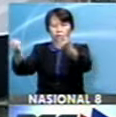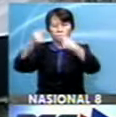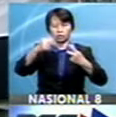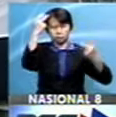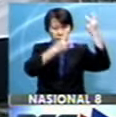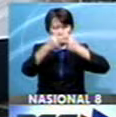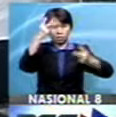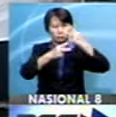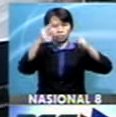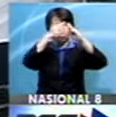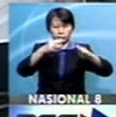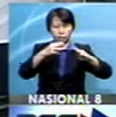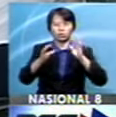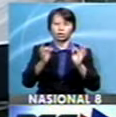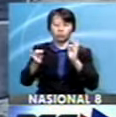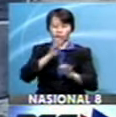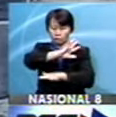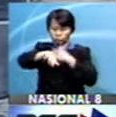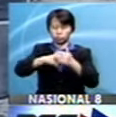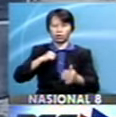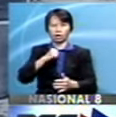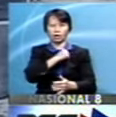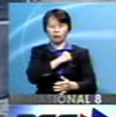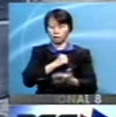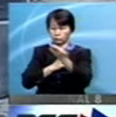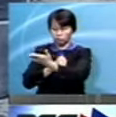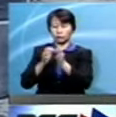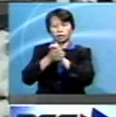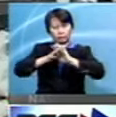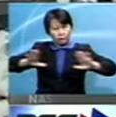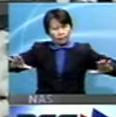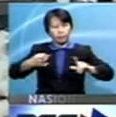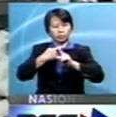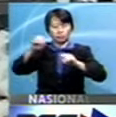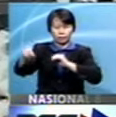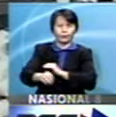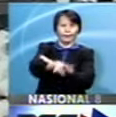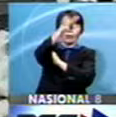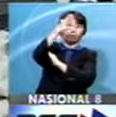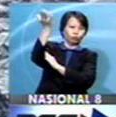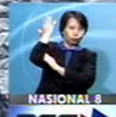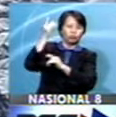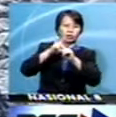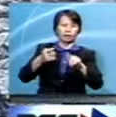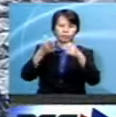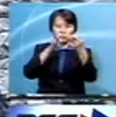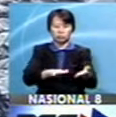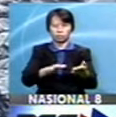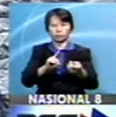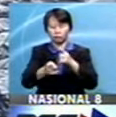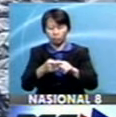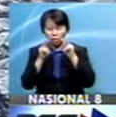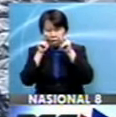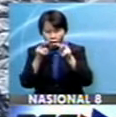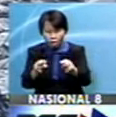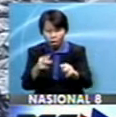ke muziumnya itu. Walaupun kesemua ahli keluarga Kamani terselamat dalam bencana alam tersebut, namun kematian ramai nyawa